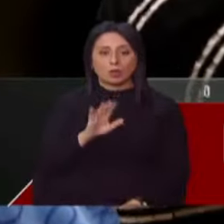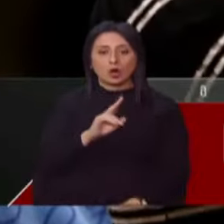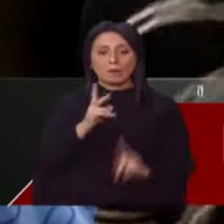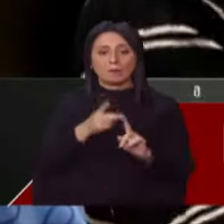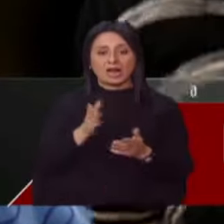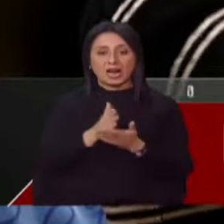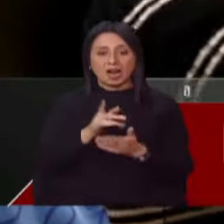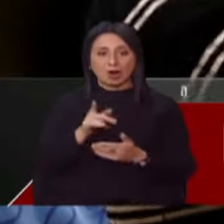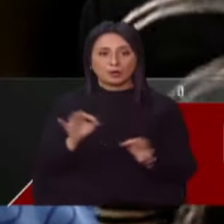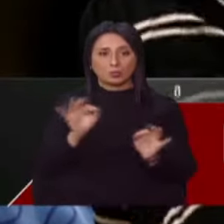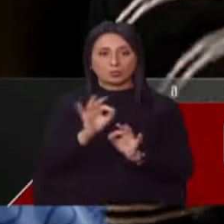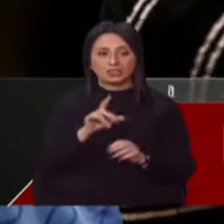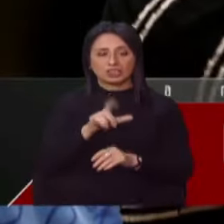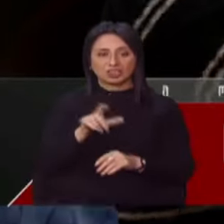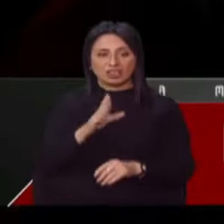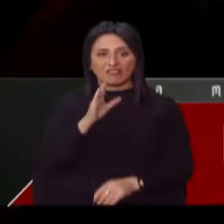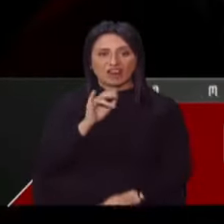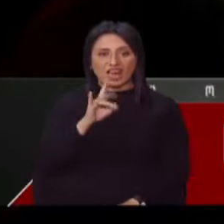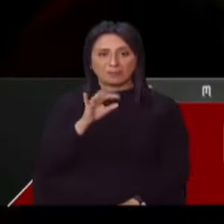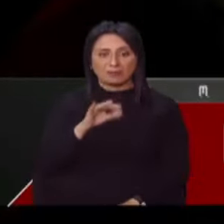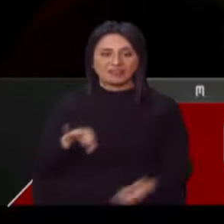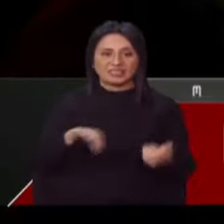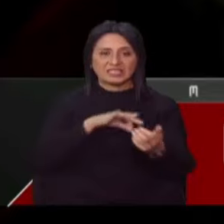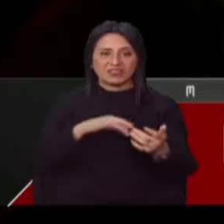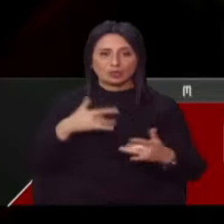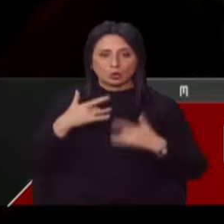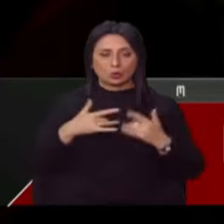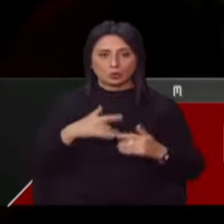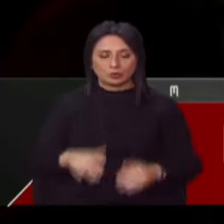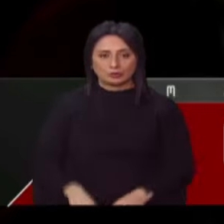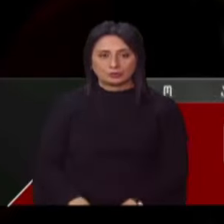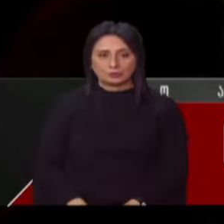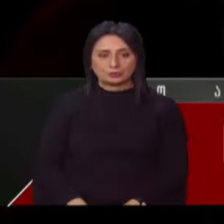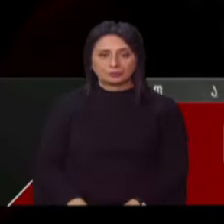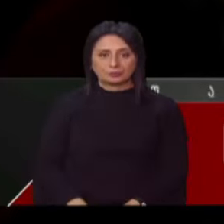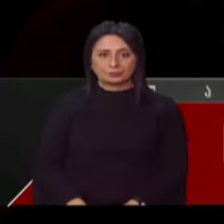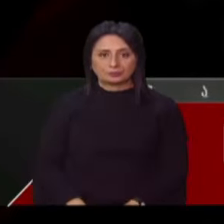მეორე განყოფილებაში მუსიკოსები ვაინბერგის სავიოლინო კონცერტს დაუკრავენ.